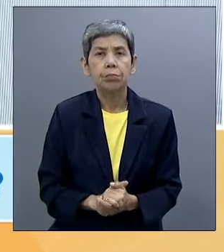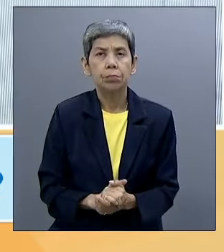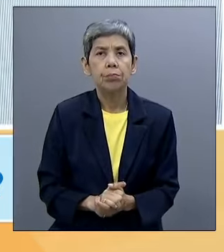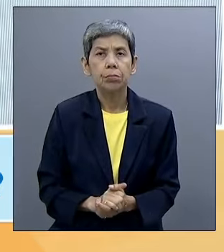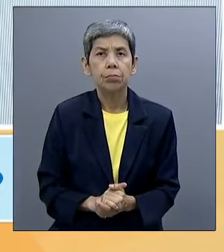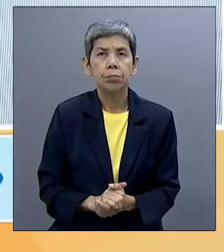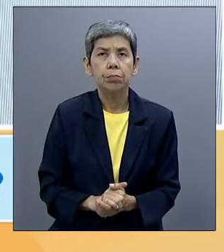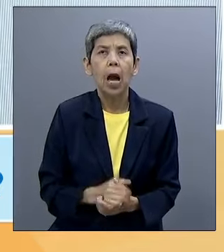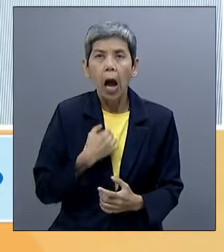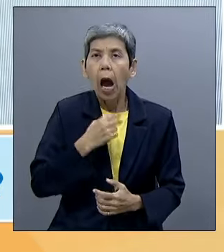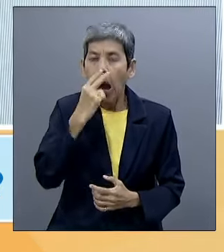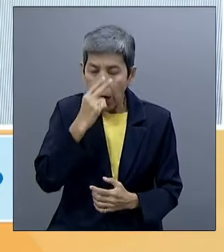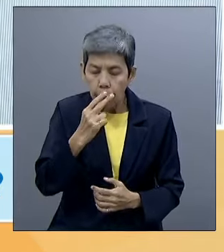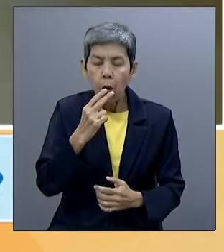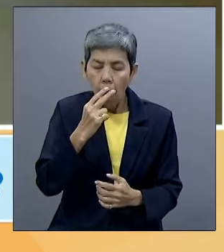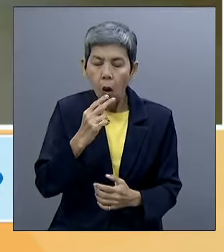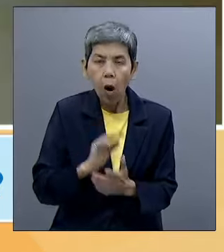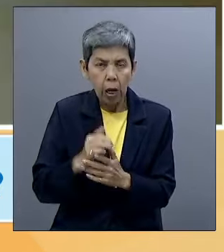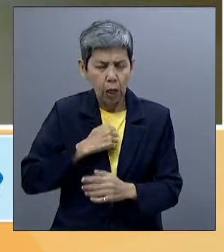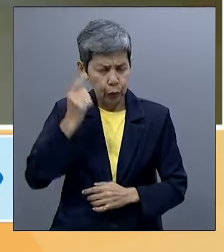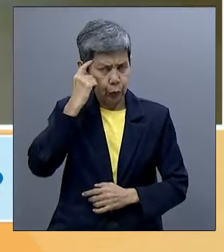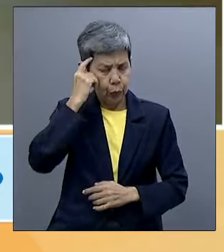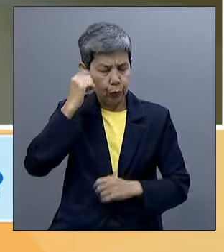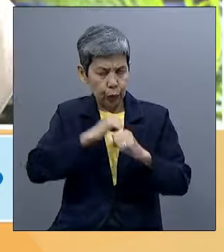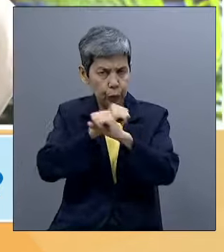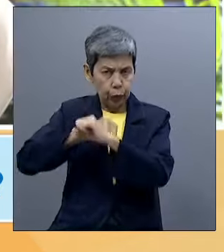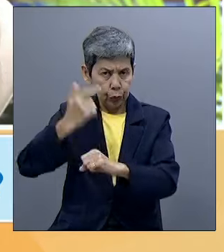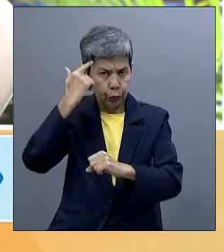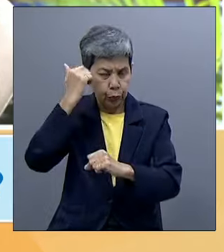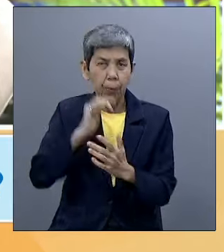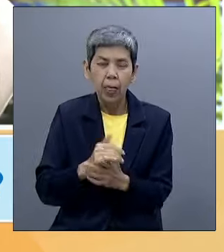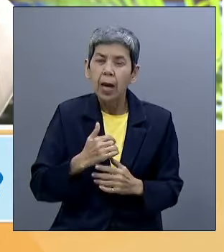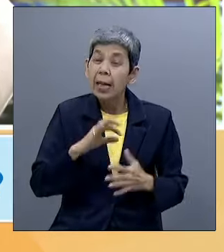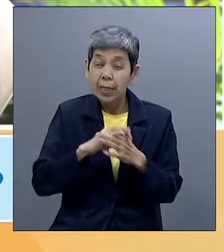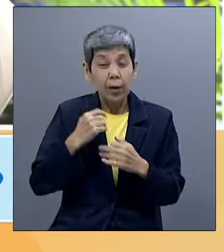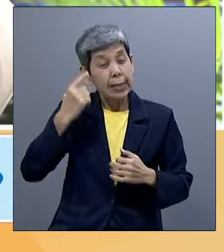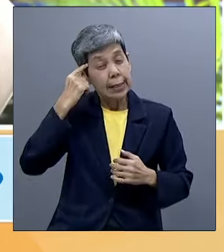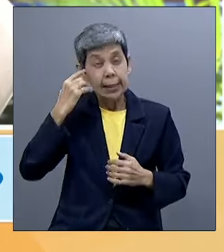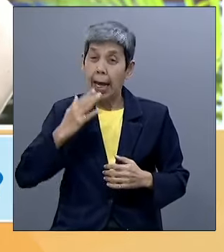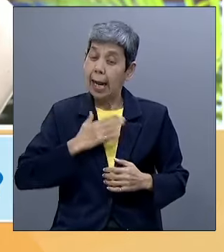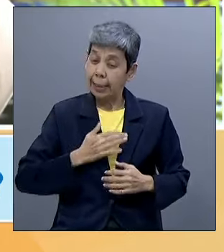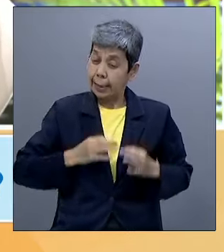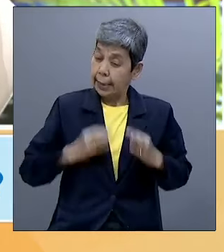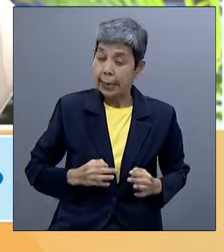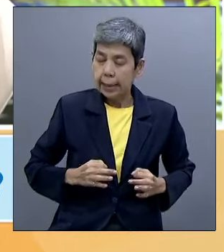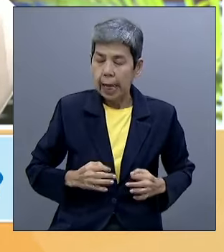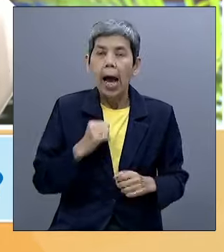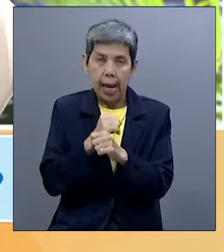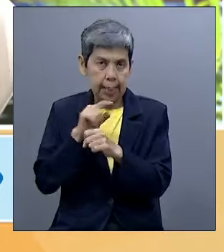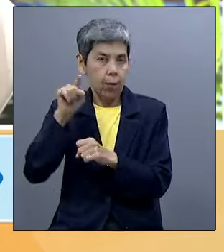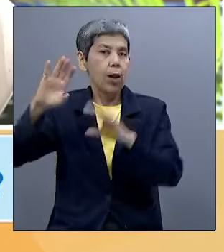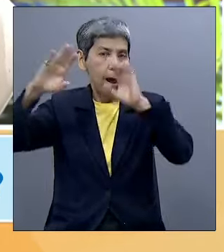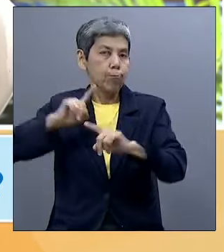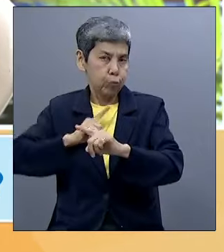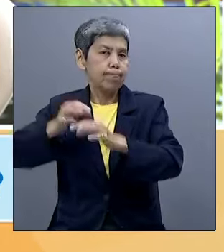อย่างน้อยนี่แหละค่ะมันจะเป็นภาพที่เราก็ต้องรู้กันไว้เนาะอาจารย์ฝนถูกไหมว่าโอเคอำนาจการตัดสินใจอ่ะมันไม่ได้อยู่ที่เรามันอยู่ที่การขับเคลื่อนนโยบายของรัฐบ